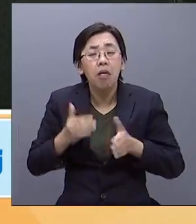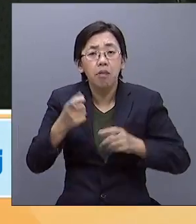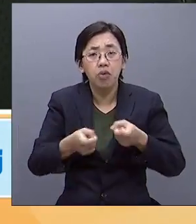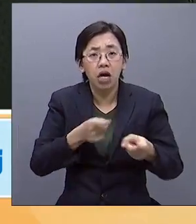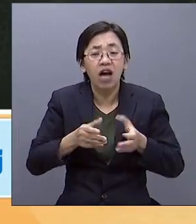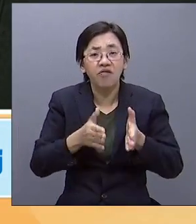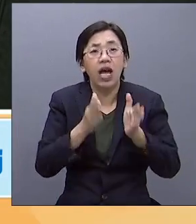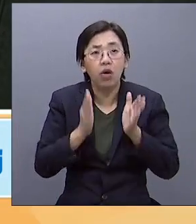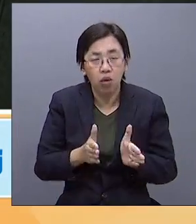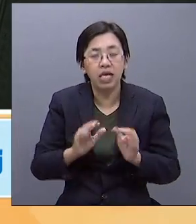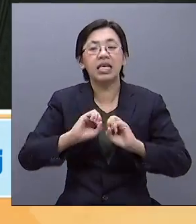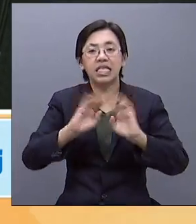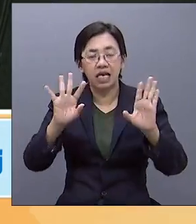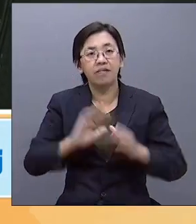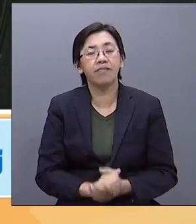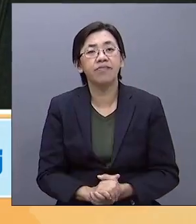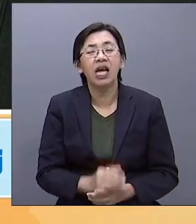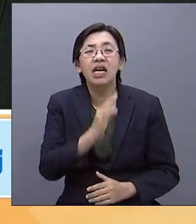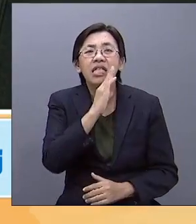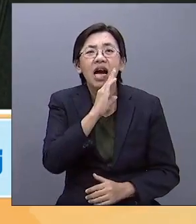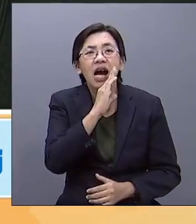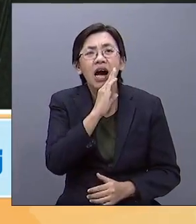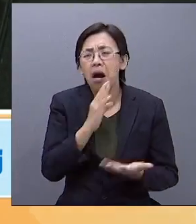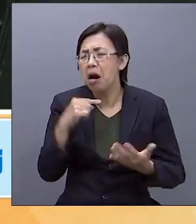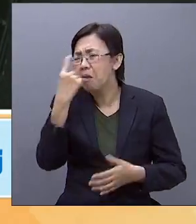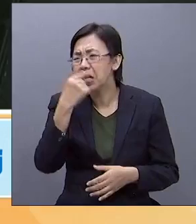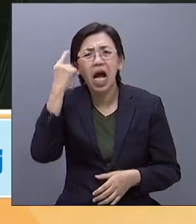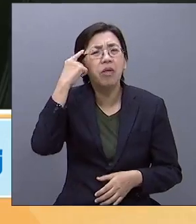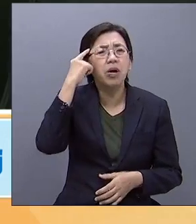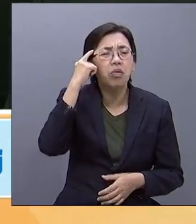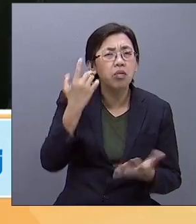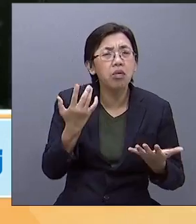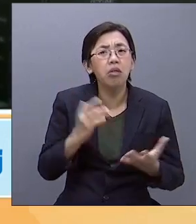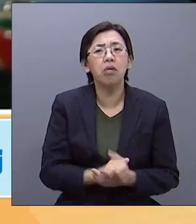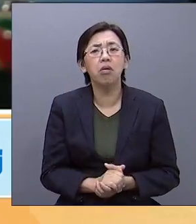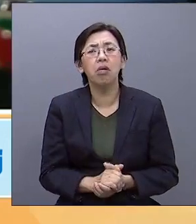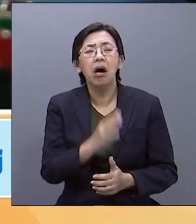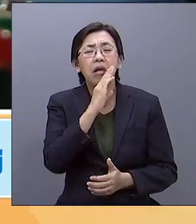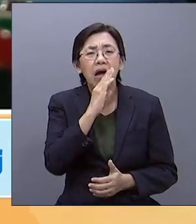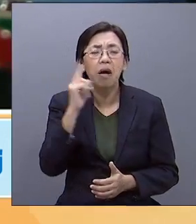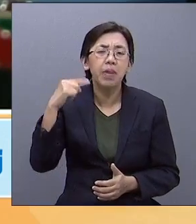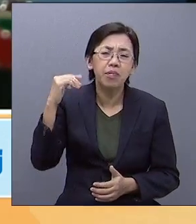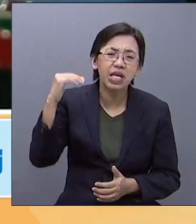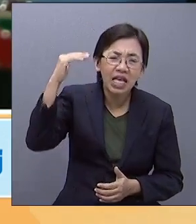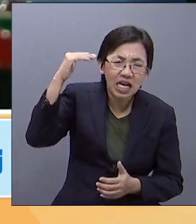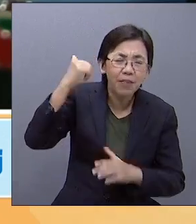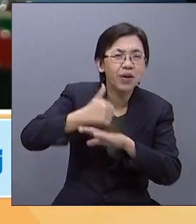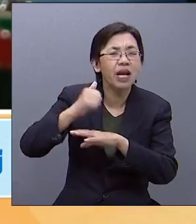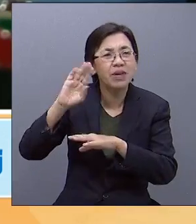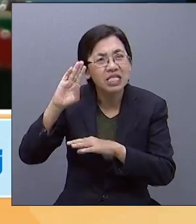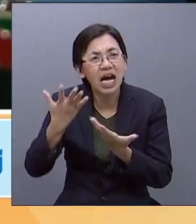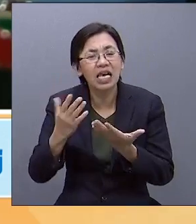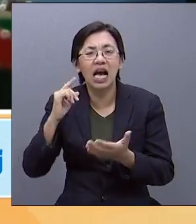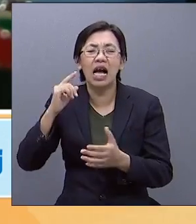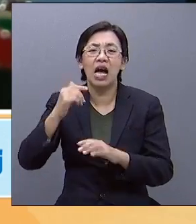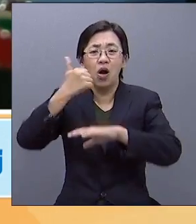คคลนี่ชัดเจนนะครับแต่ถ้าเกิดเป็นใครก็ไม่รู้เป็นพี่สาวนายจ้างหรือเป็นภรรยาน